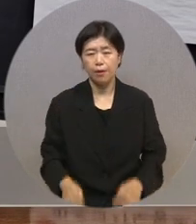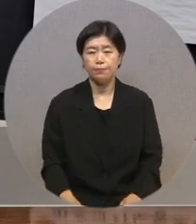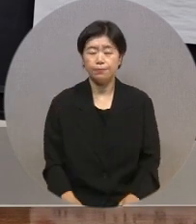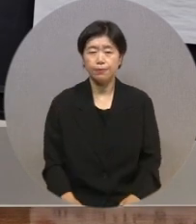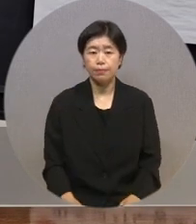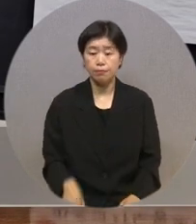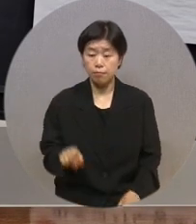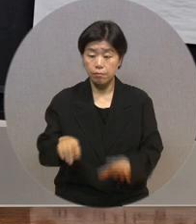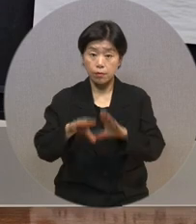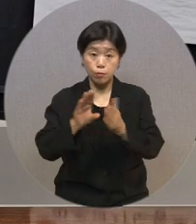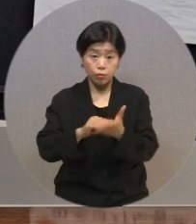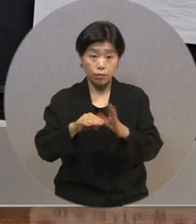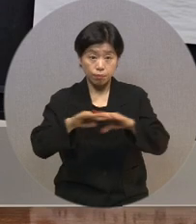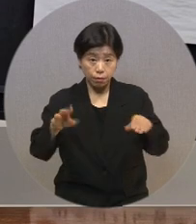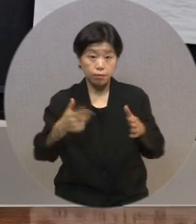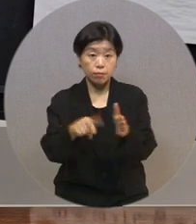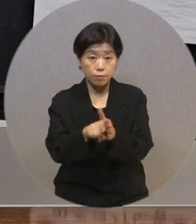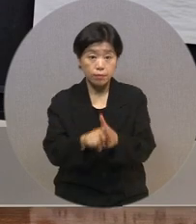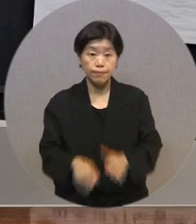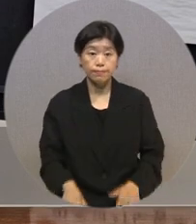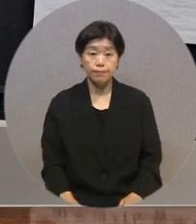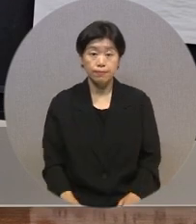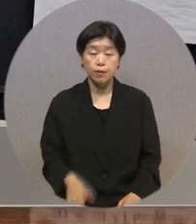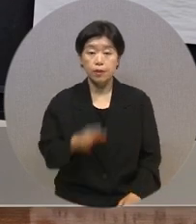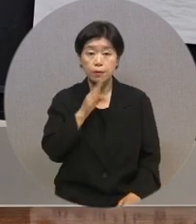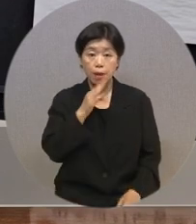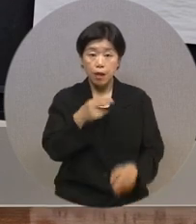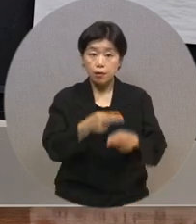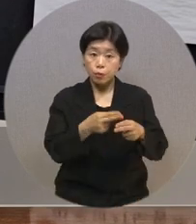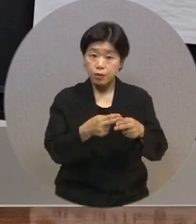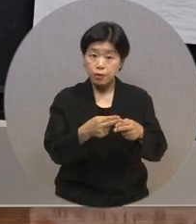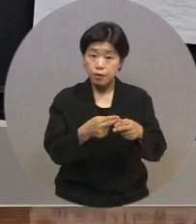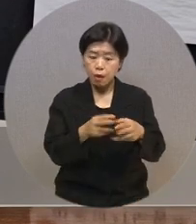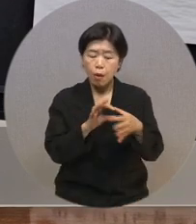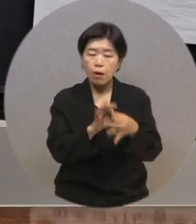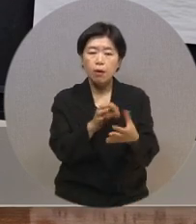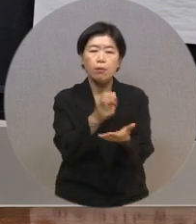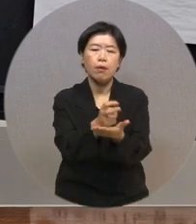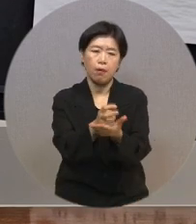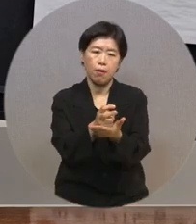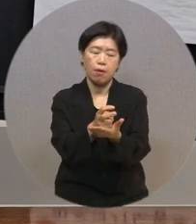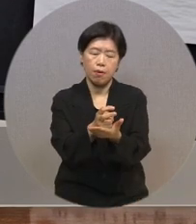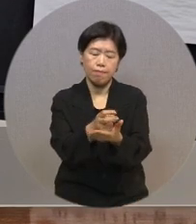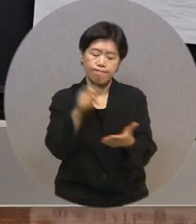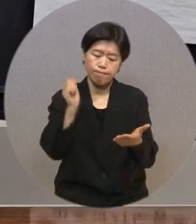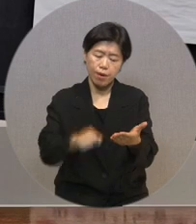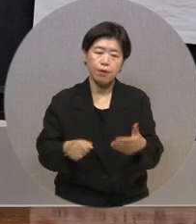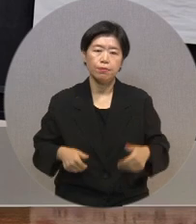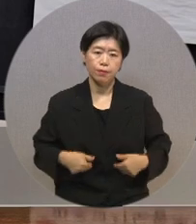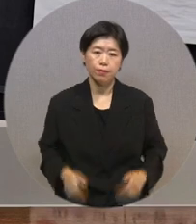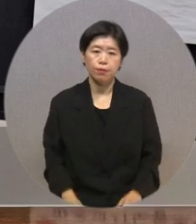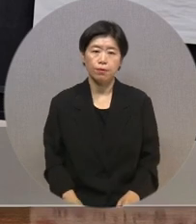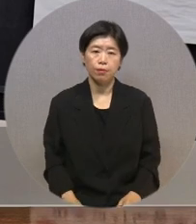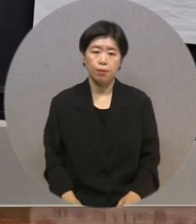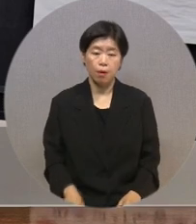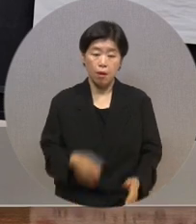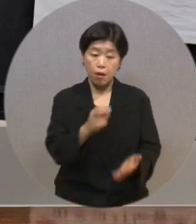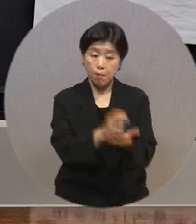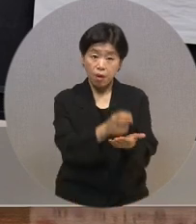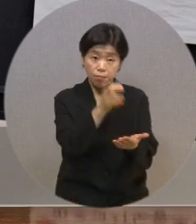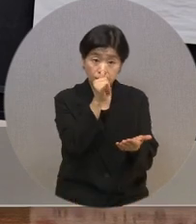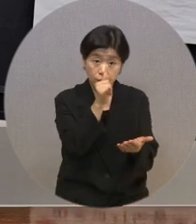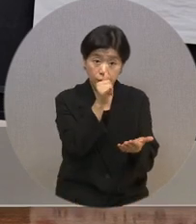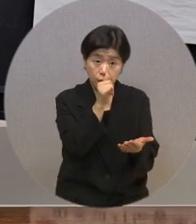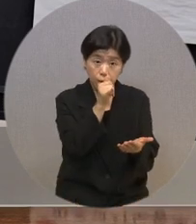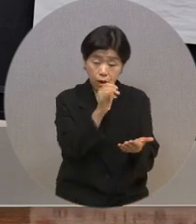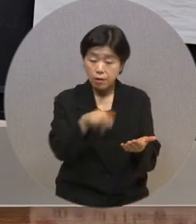이걸 해결하기 위해서는 일단 조례 제정이 제일 좋다고 봅니다. 뭔가 근거가 있어야